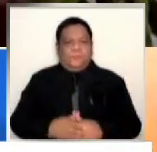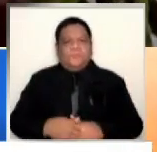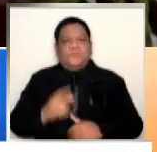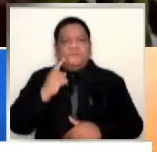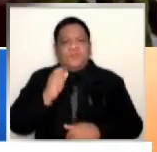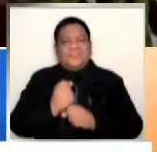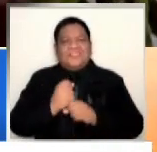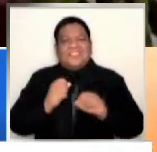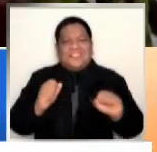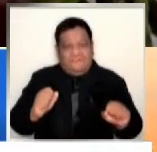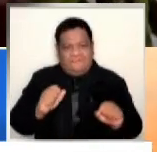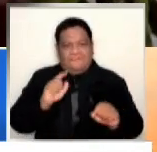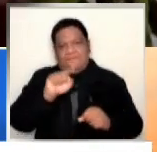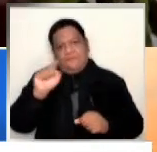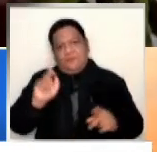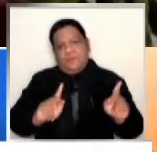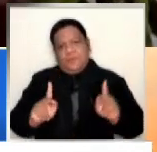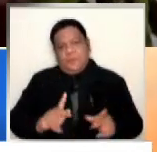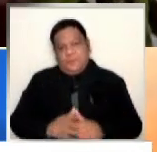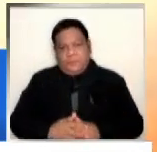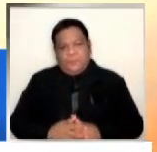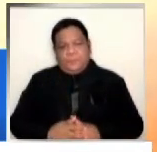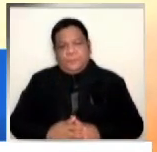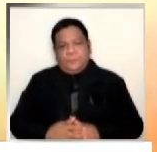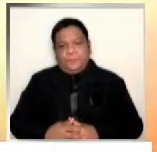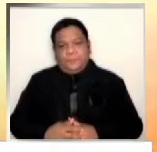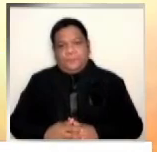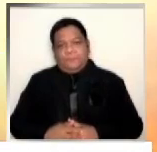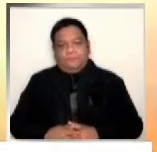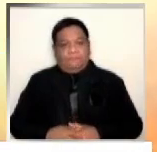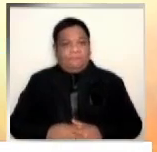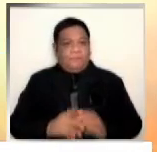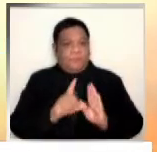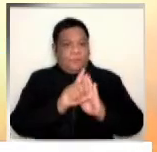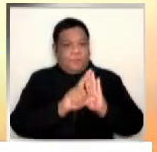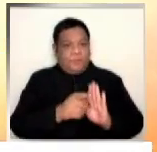mga mamamayan. Attorney Gabby, maraming maraming